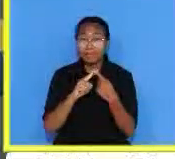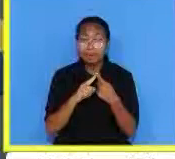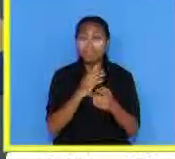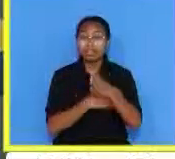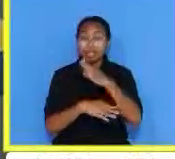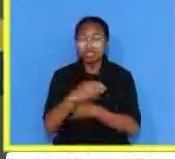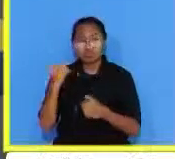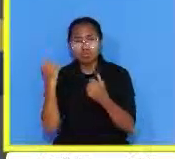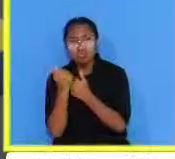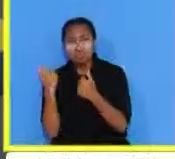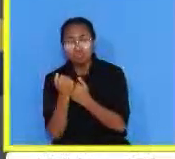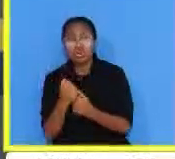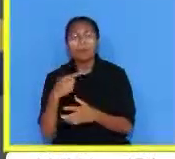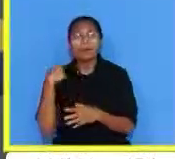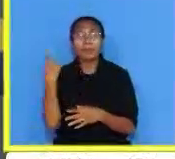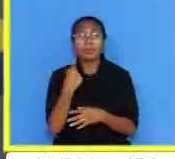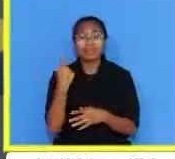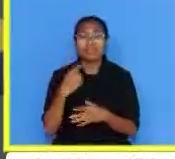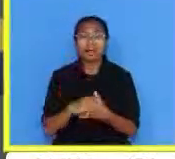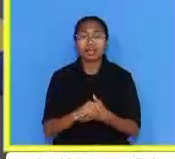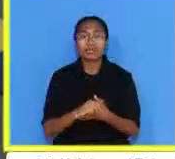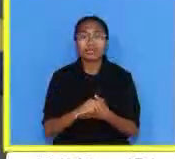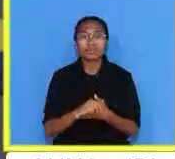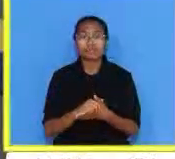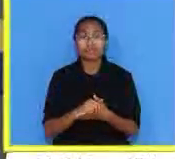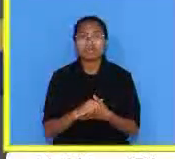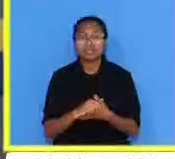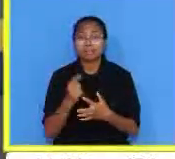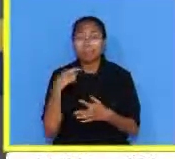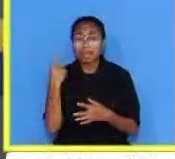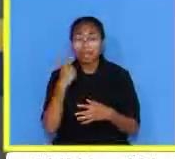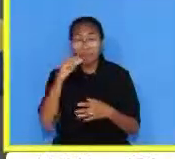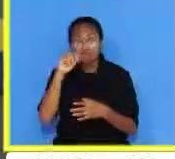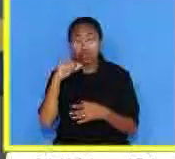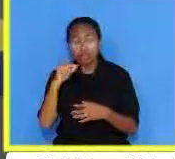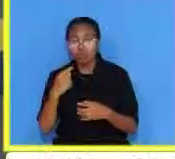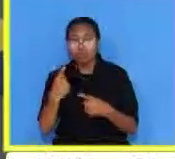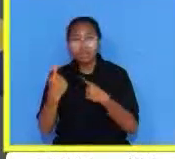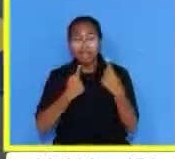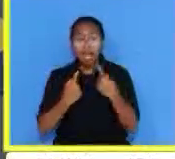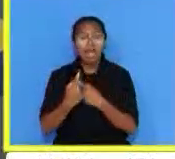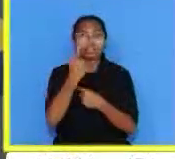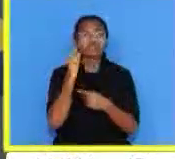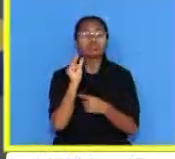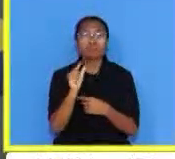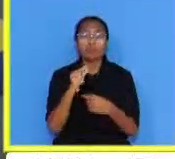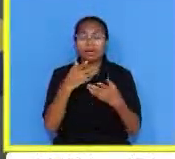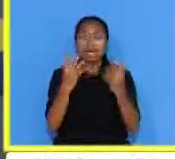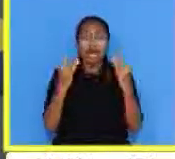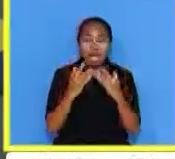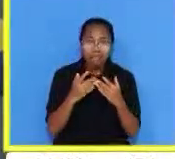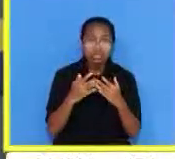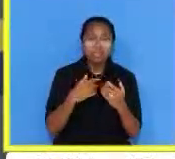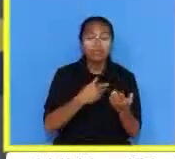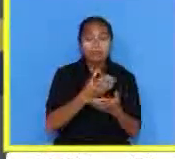ini mendukung upaya pemerintah dalam vaksinasi dan juga pemerintah benar-benar hadir di tengah masyarakat ya untuk memberikan pelayanan,